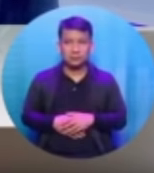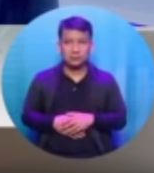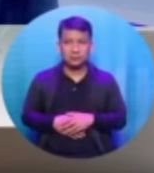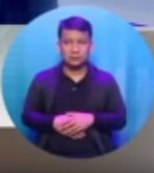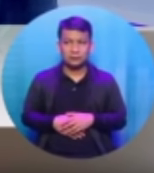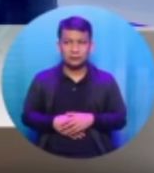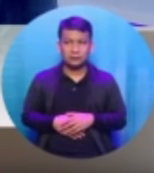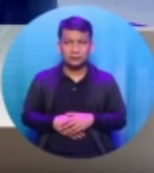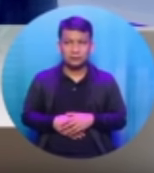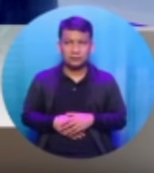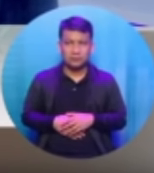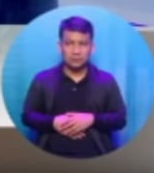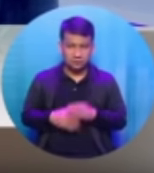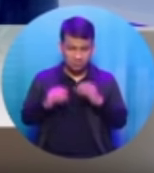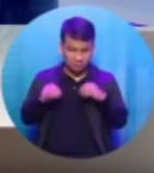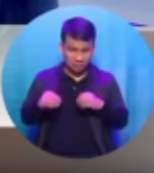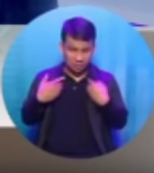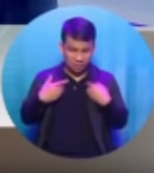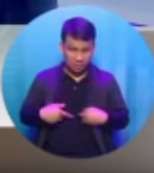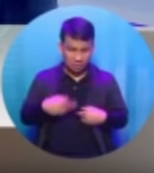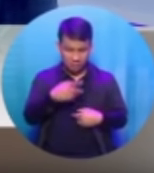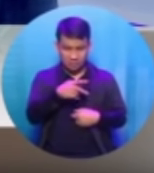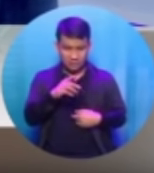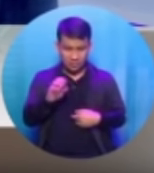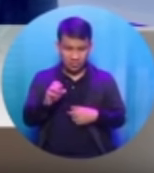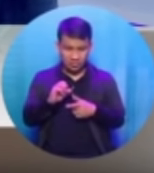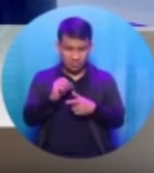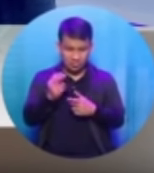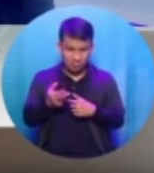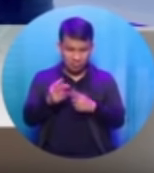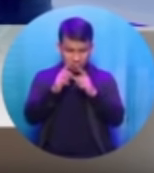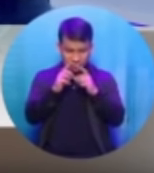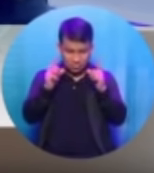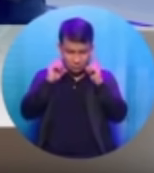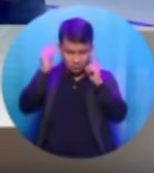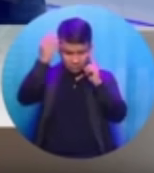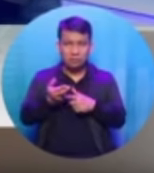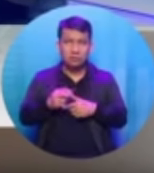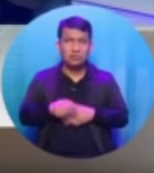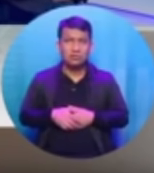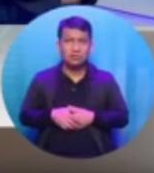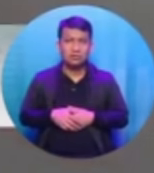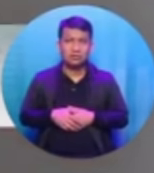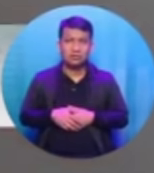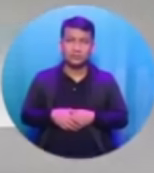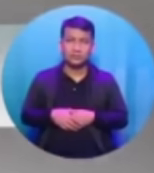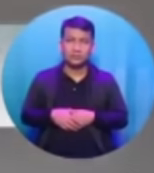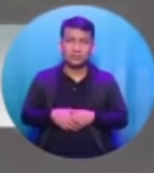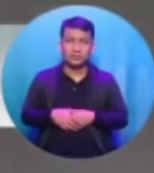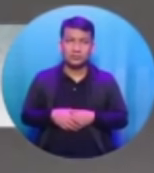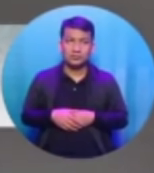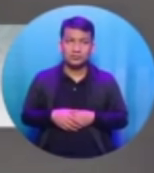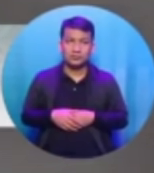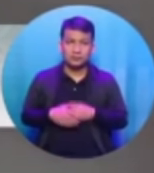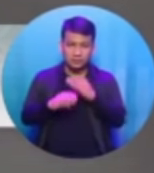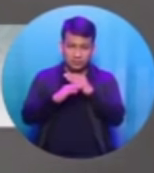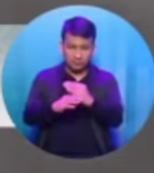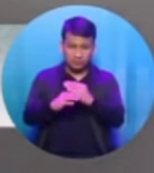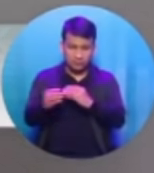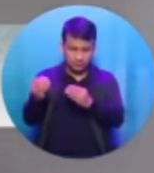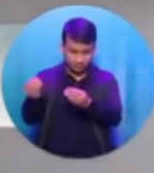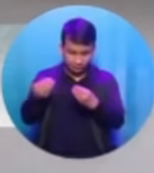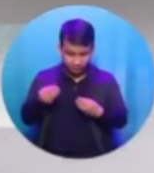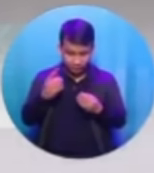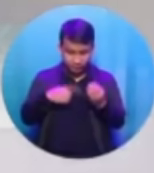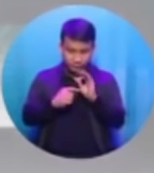Wala po. Na dapat naka-PPE kayo, naka-face mask, face shield, di ba? Or lahat ng klaseng protection